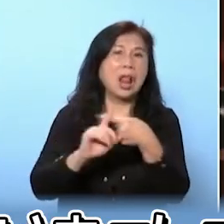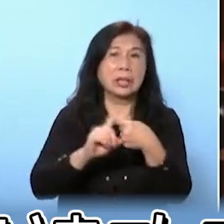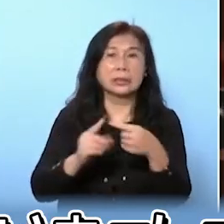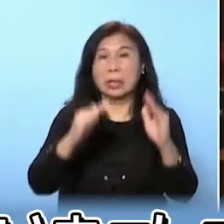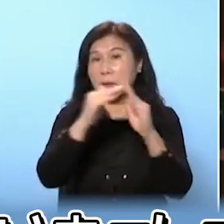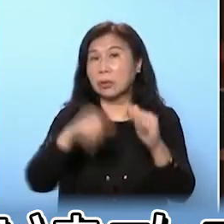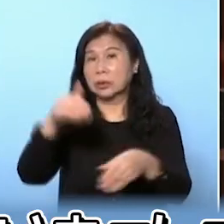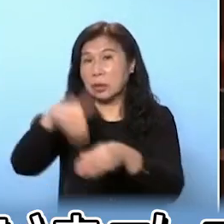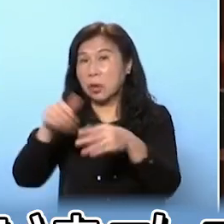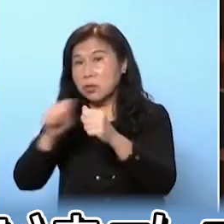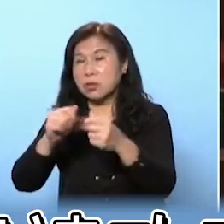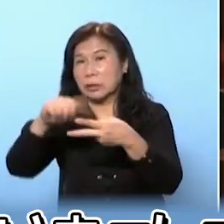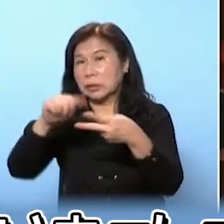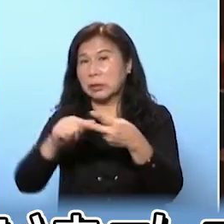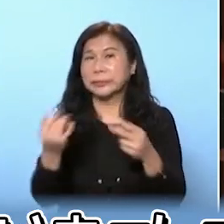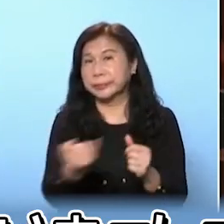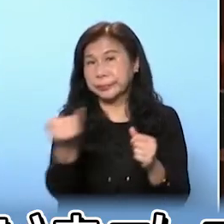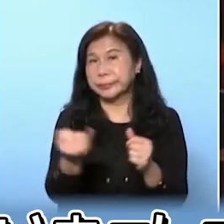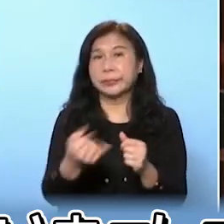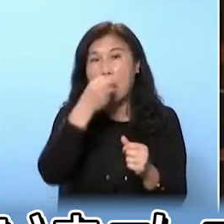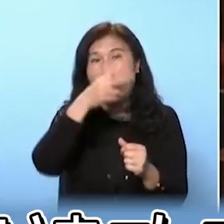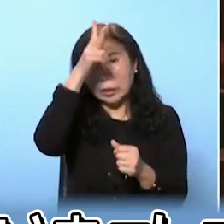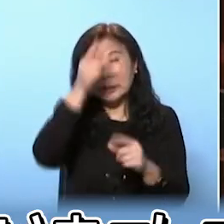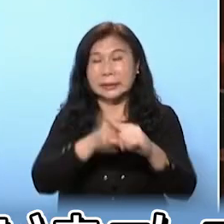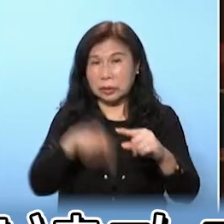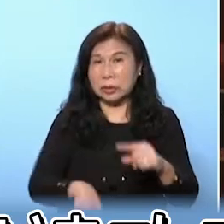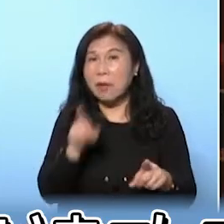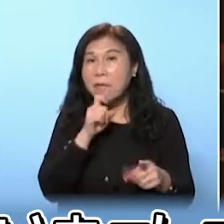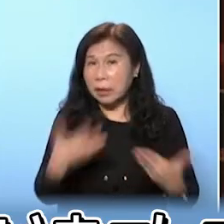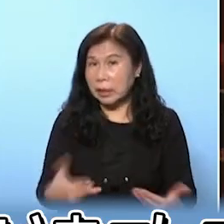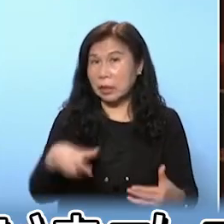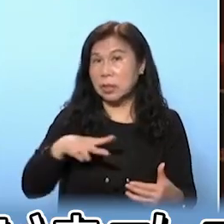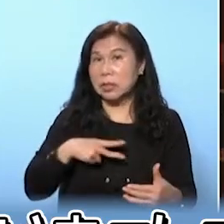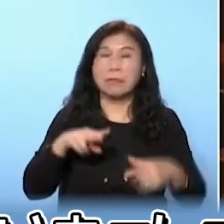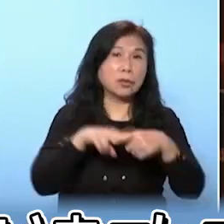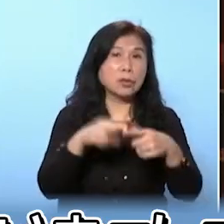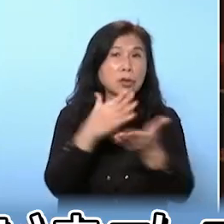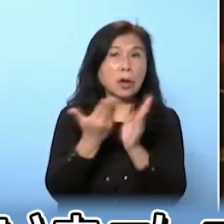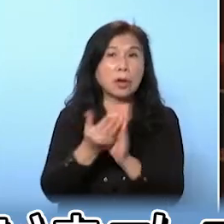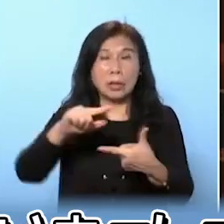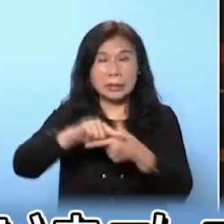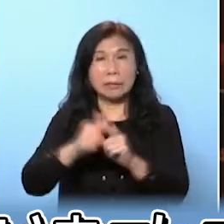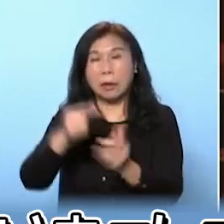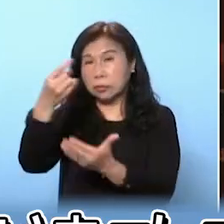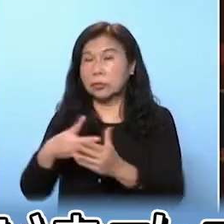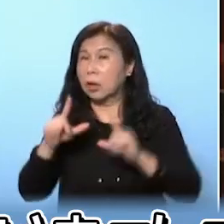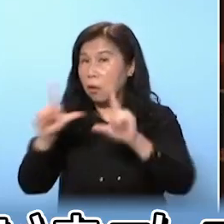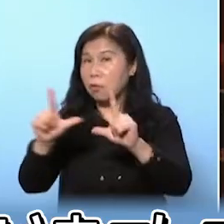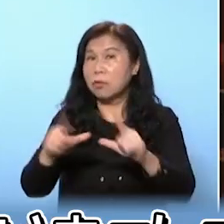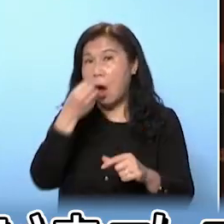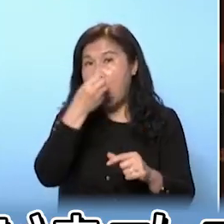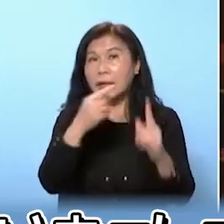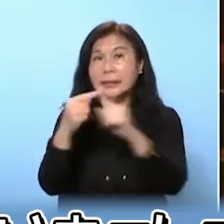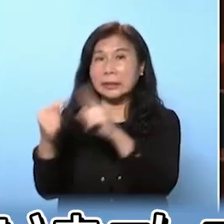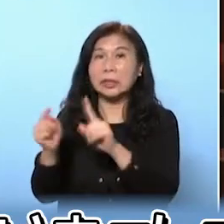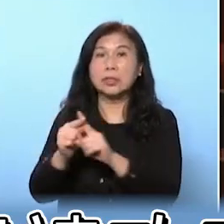在楼市和股市两方面。因此特区政府有必要就现况推出不同的措施作出回应，强化香港